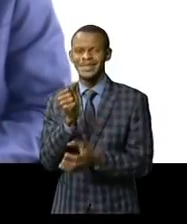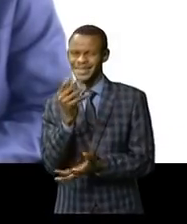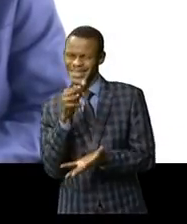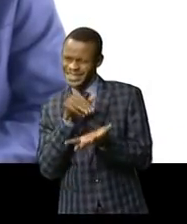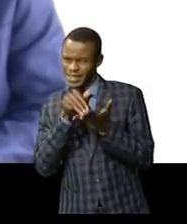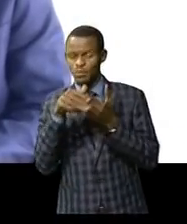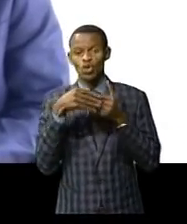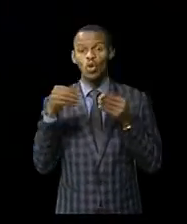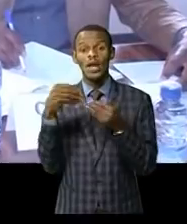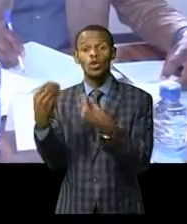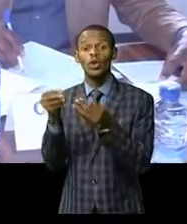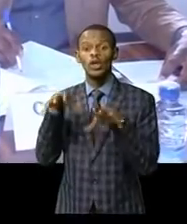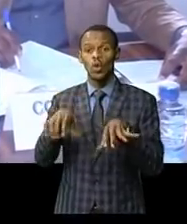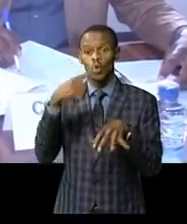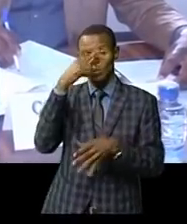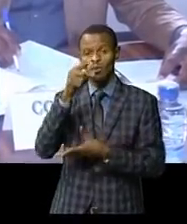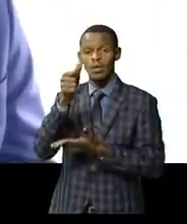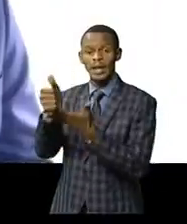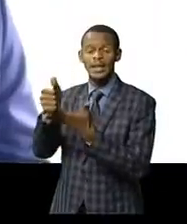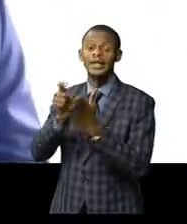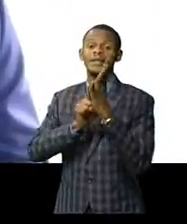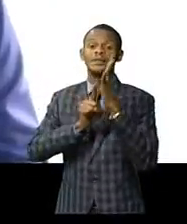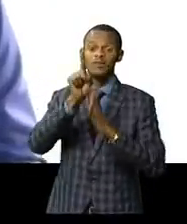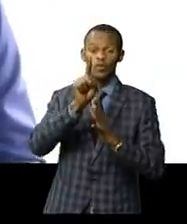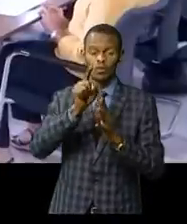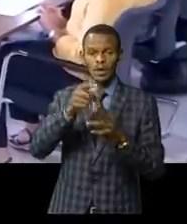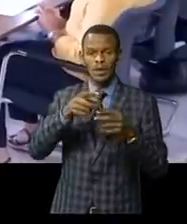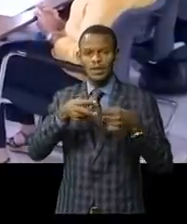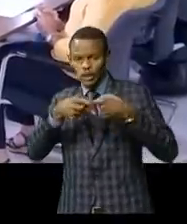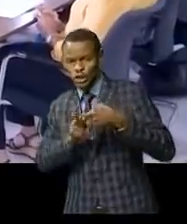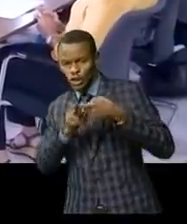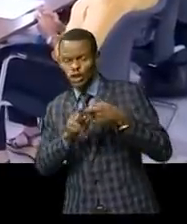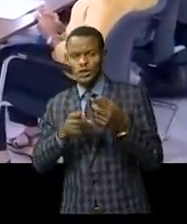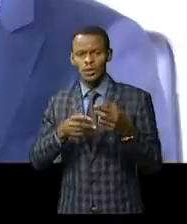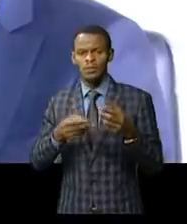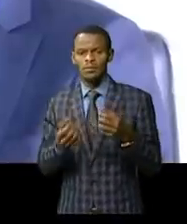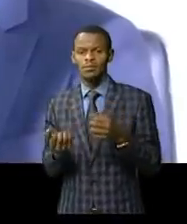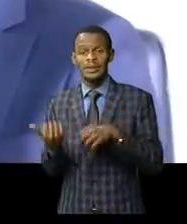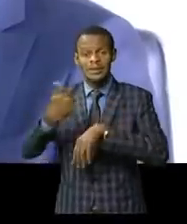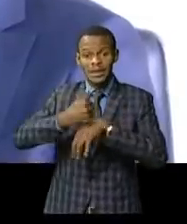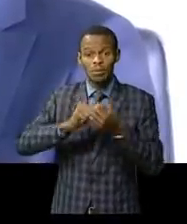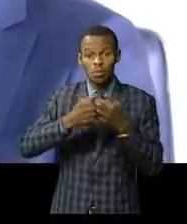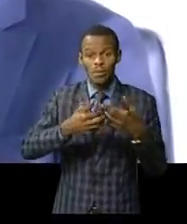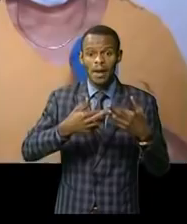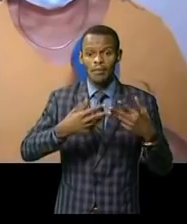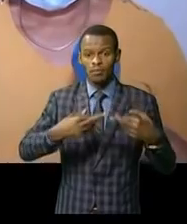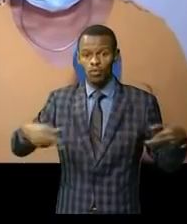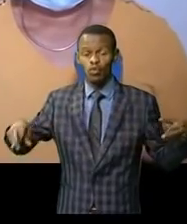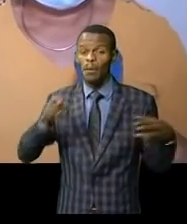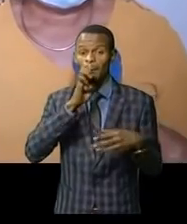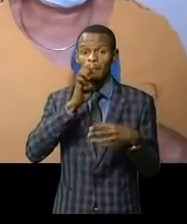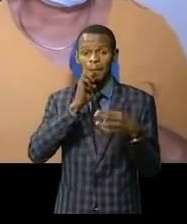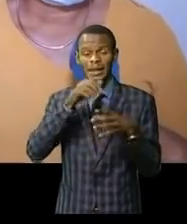la province du Nord Kivu. Cette bonne nouvelle a été annoncée au ministre des Ressources hydrauliques et électricité, Olivier Moinze-Moukalin. On